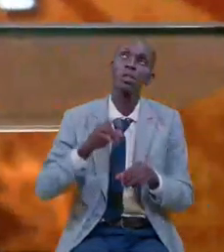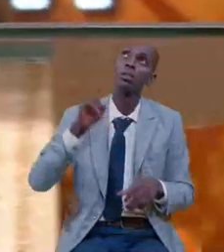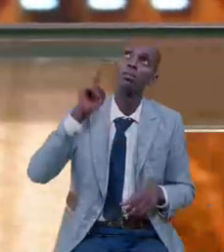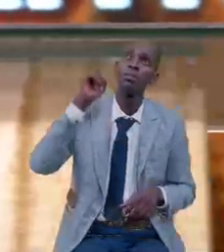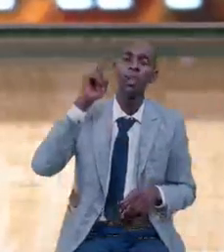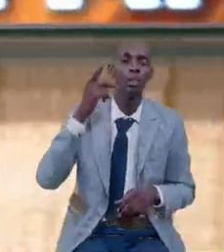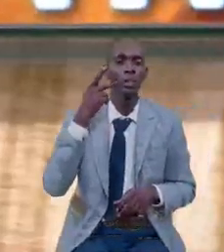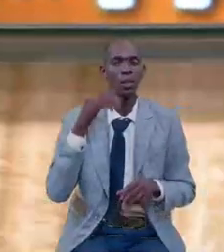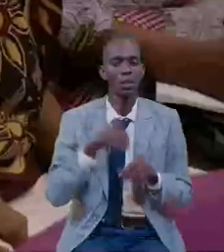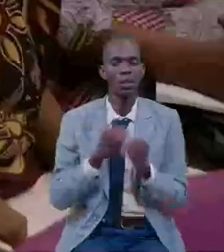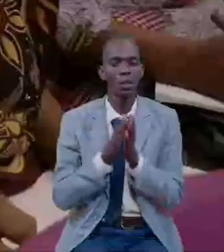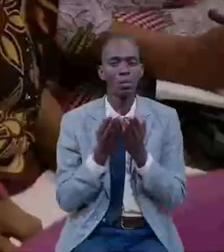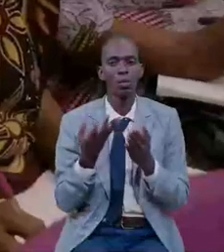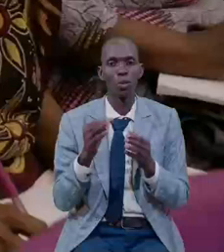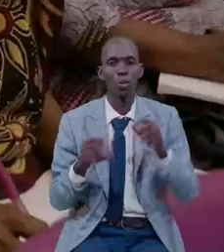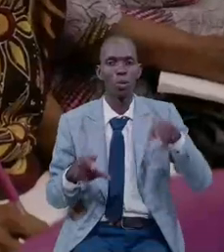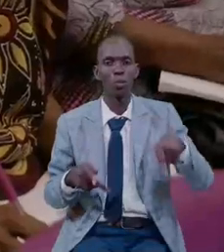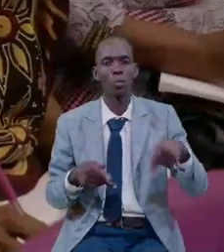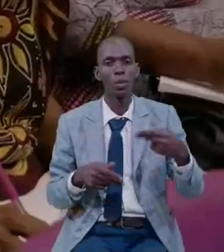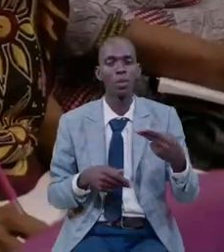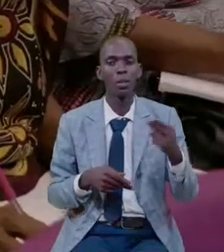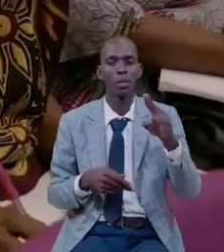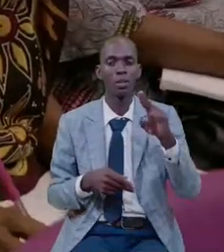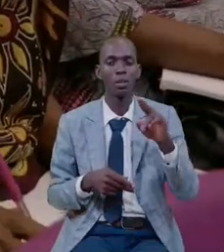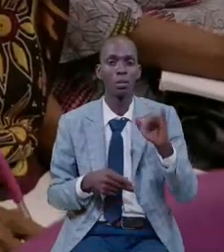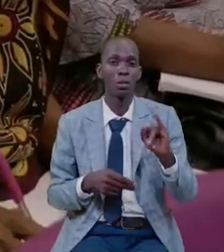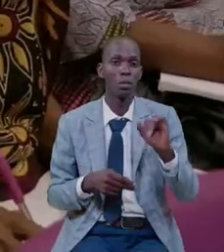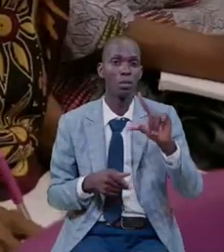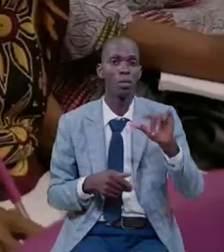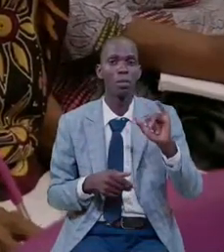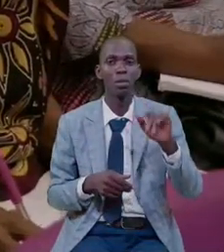Nous allons au Philippiens 2.